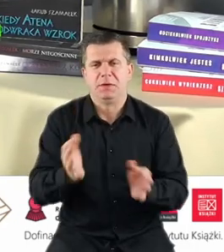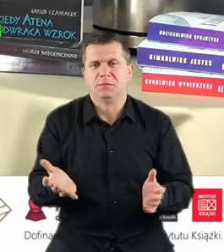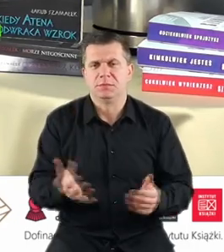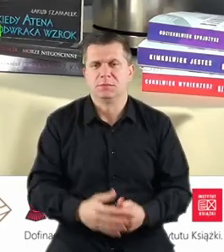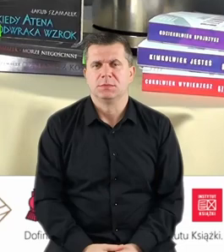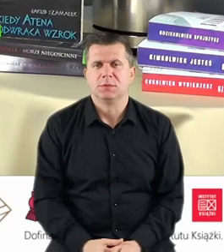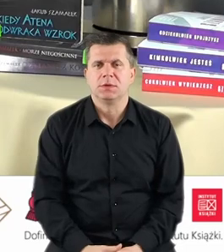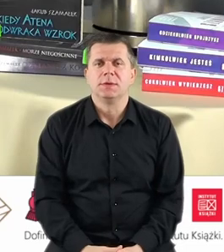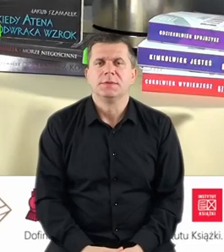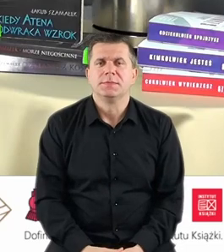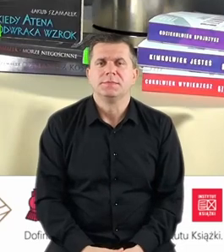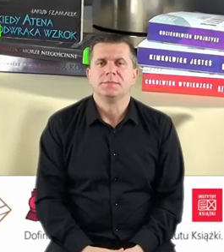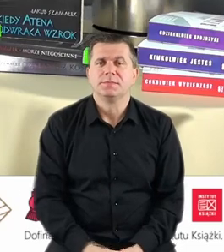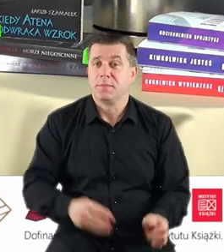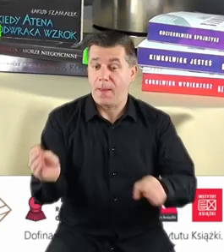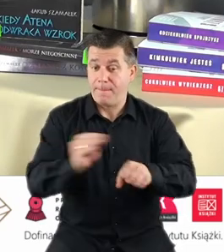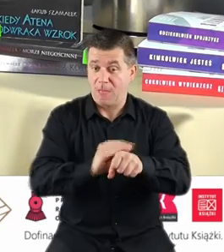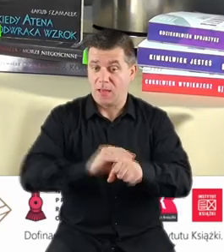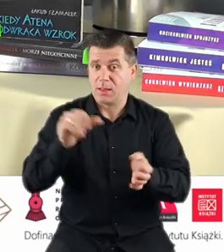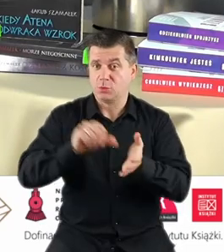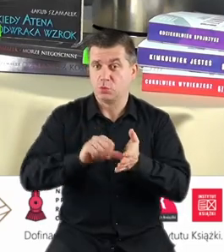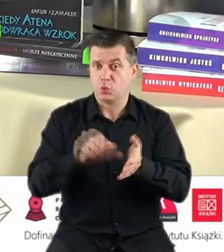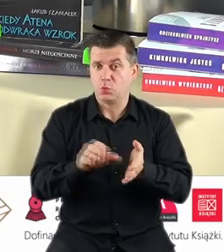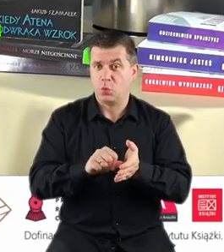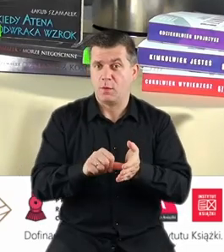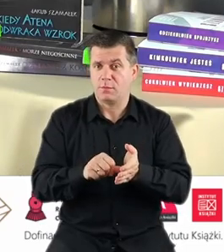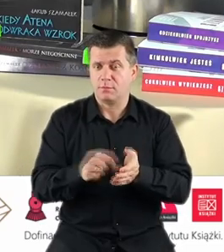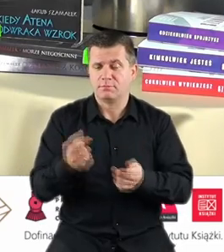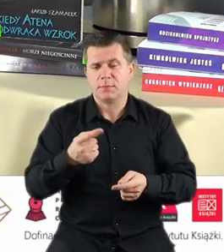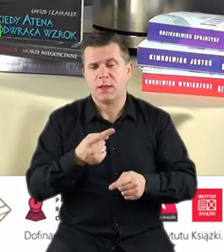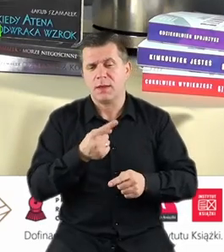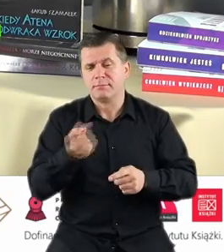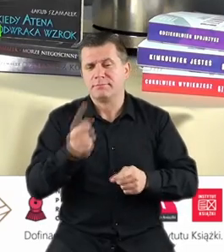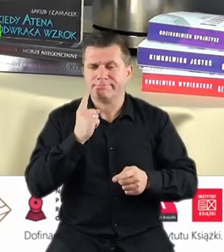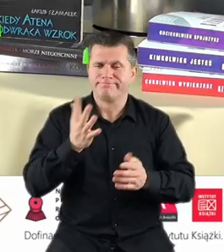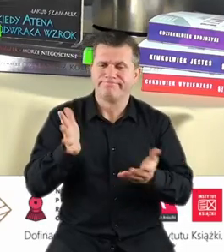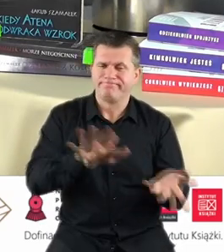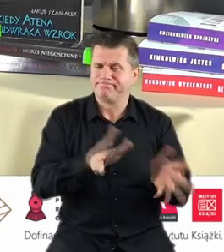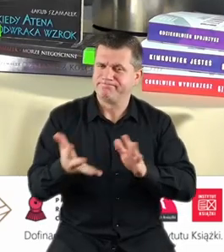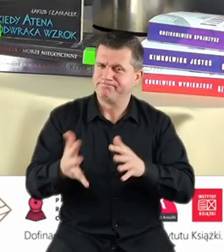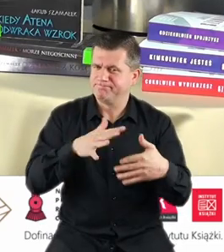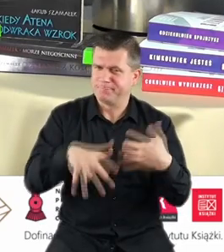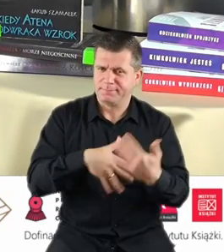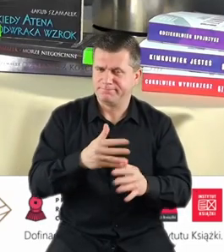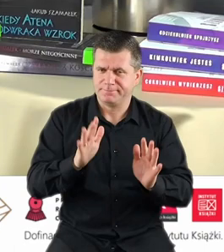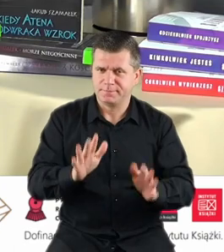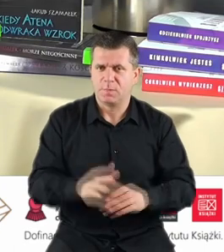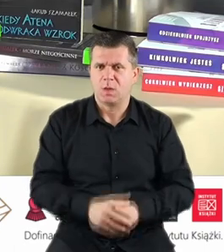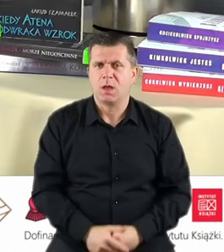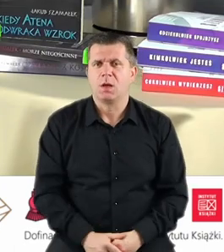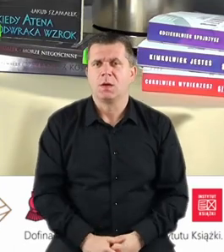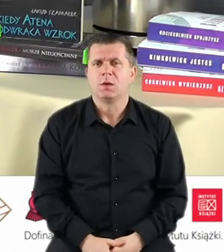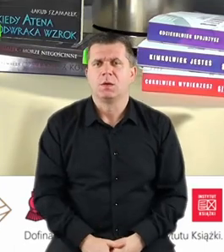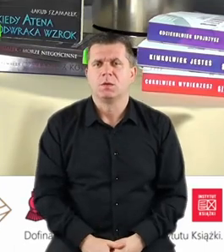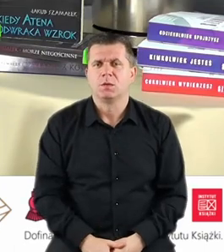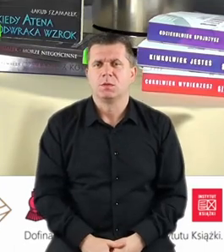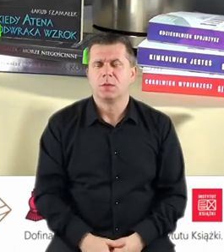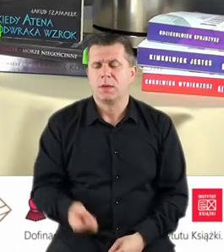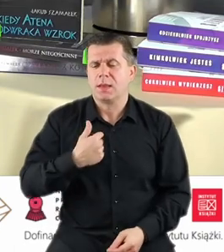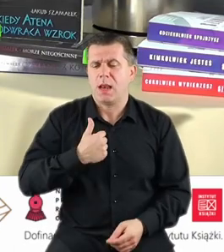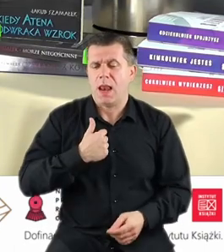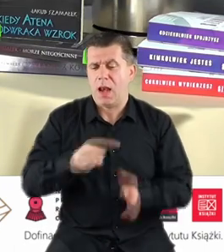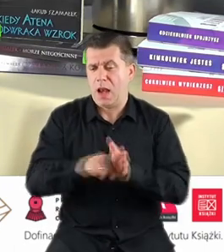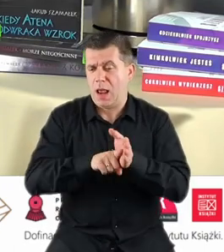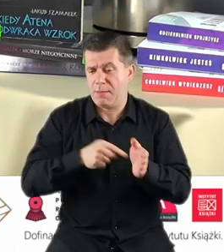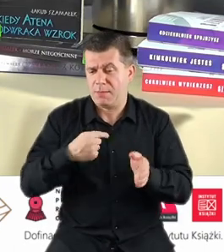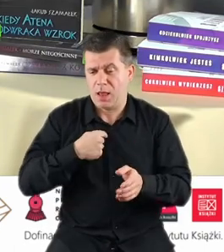obyczajowości, to trzeba się trochę postarać. Więc ten materiał źródłowy jest taki mocno, mocno w kratkę, ale to, co z niego wypływa dla mnie, to